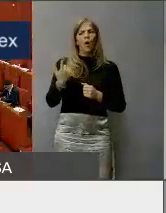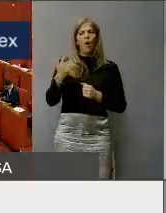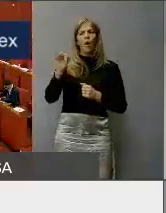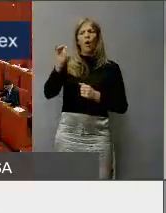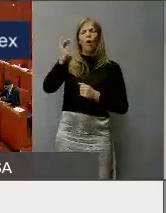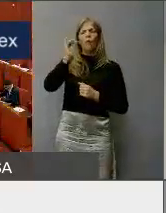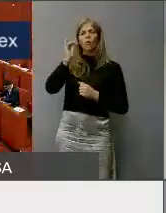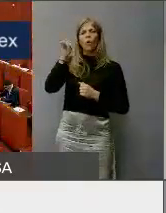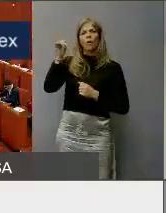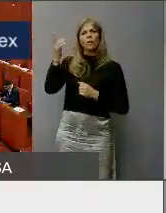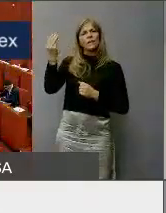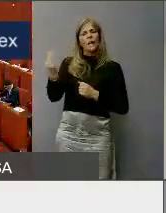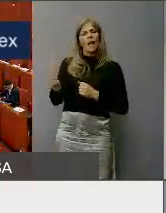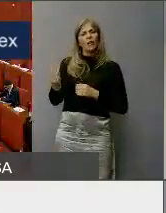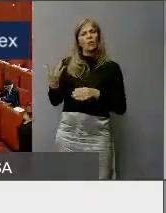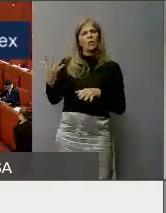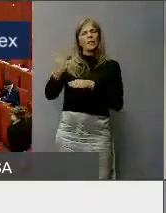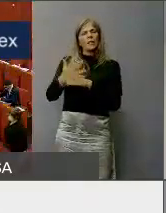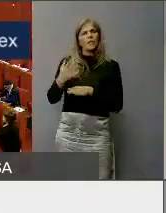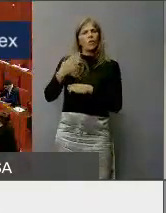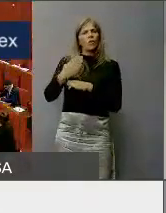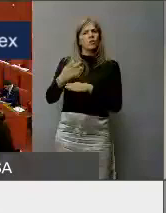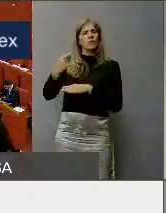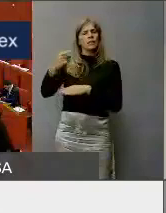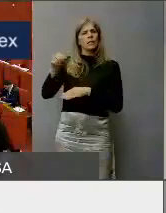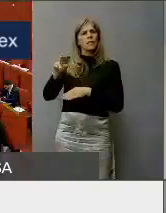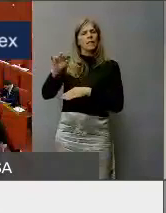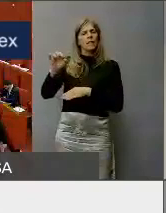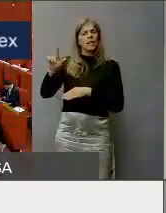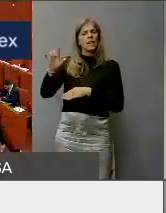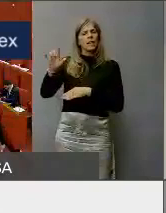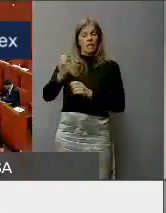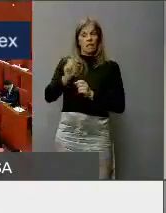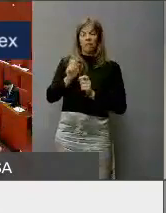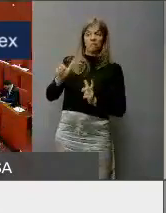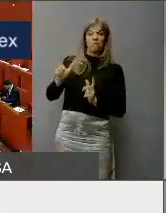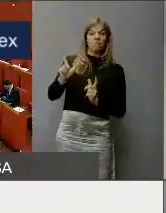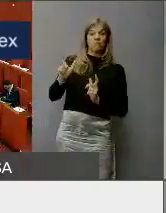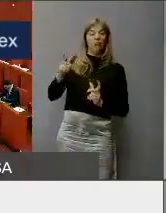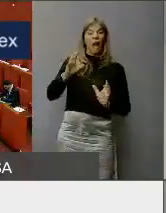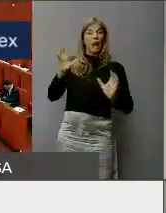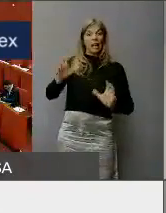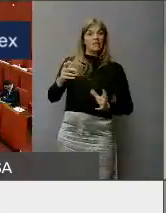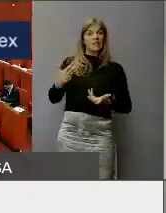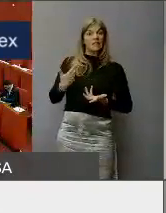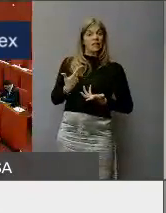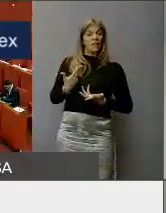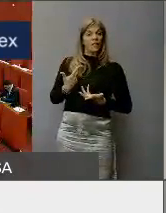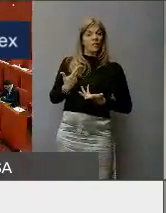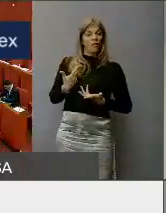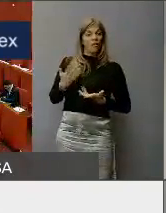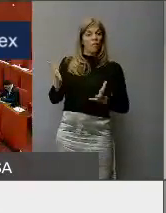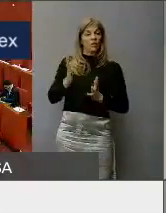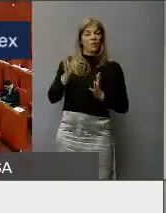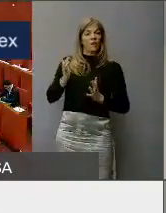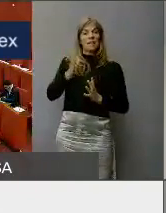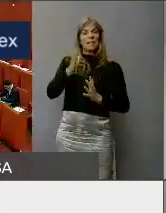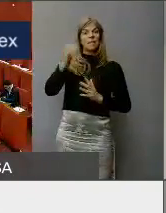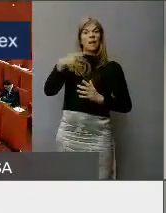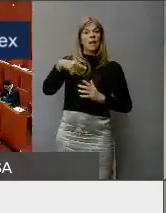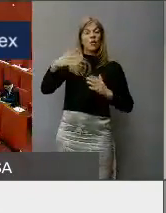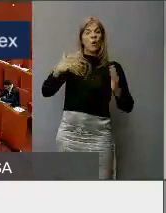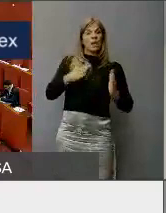consigliere terrile diciamo che mi stupisce un po l'aggressività perché evidentemente sembra che noi della maggioranza